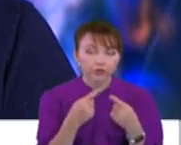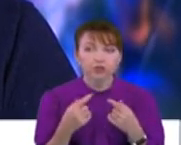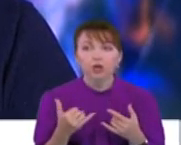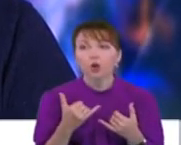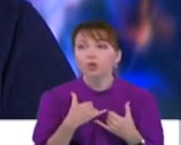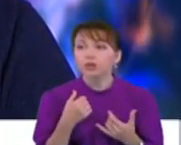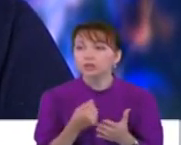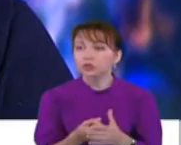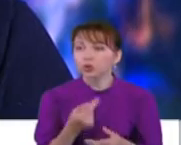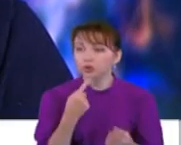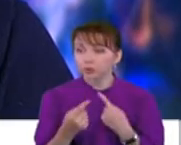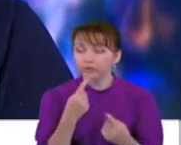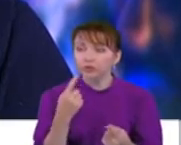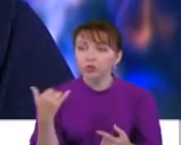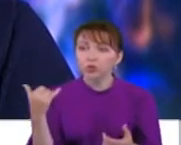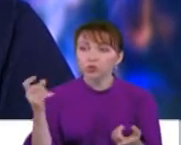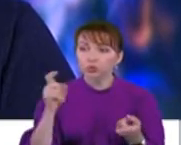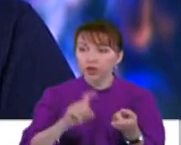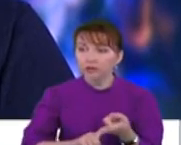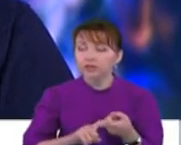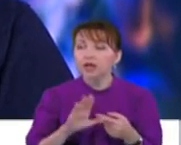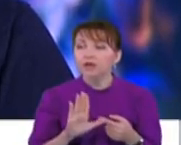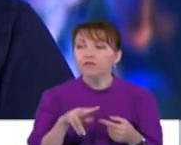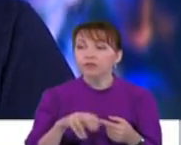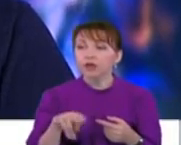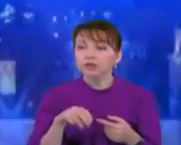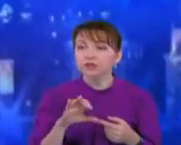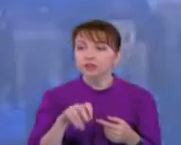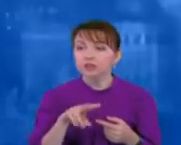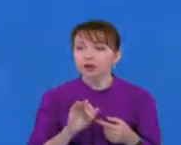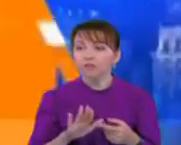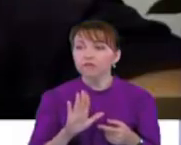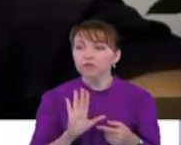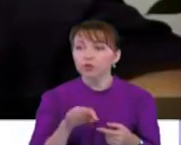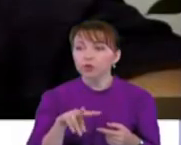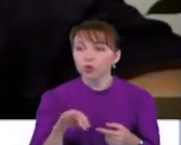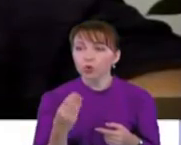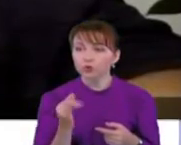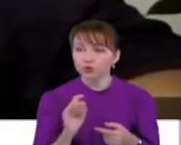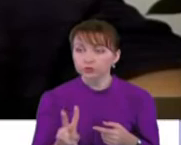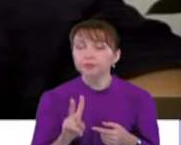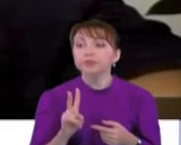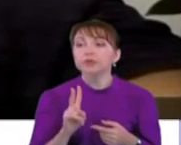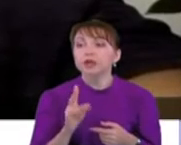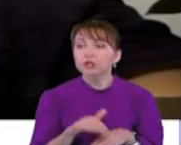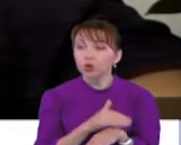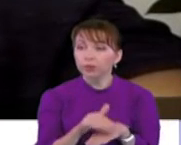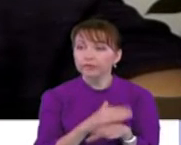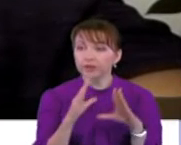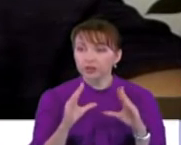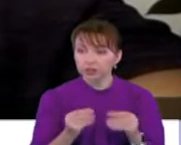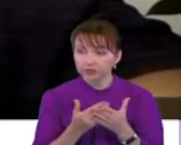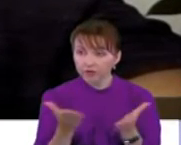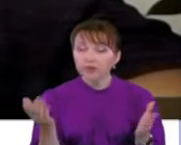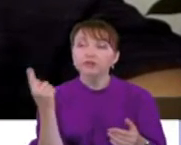до розмови долучається Владислав Волошин, він екс-речник Генерального штабу Збройних сил України. Пане Владиславе, добрий вечір вам,